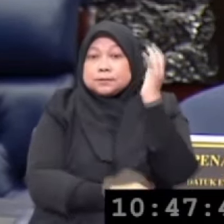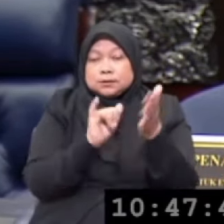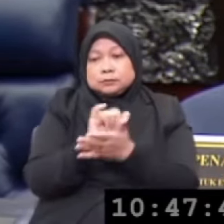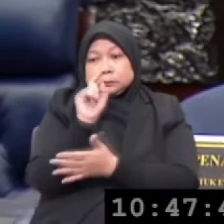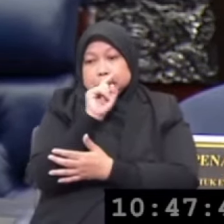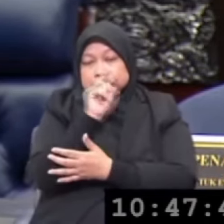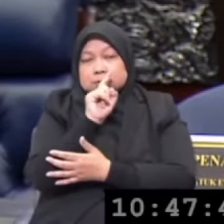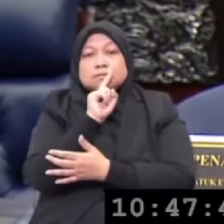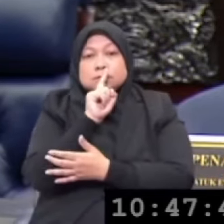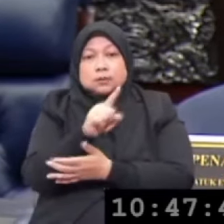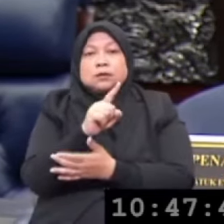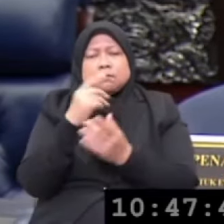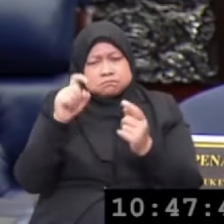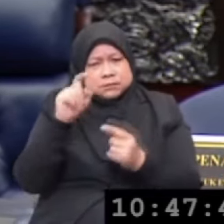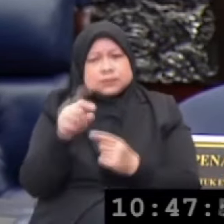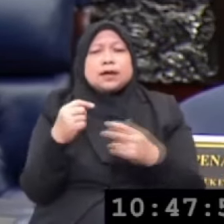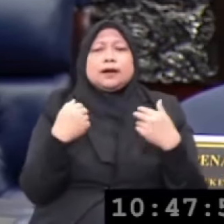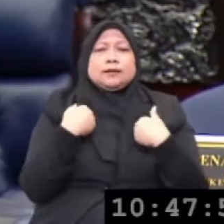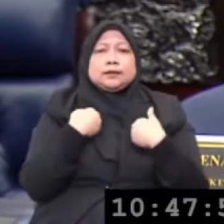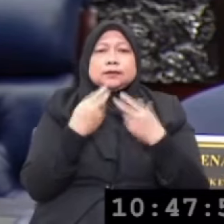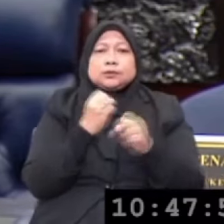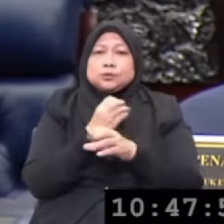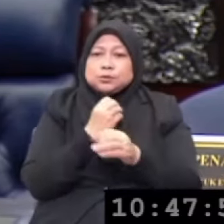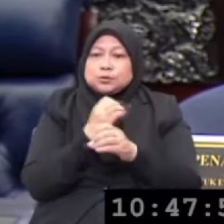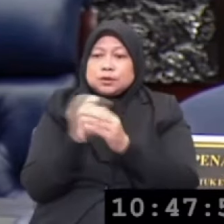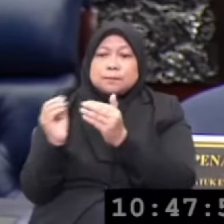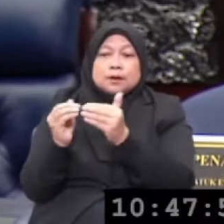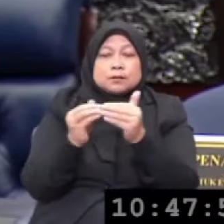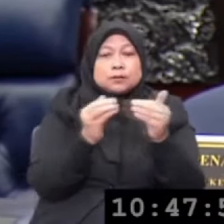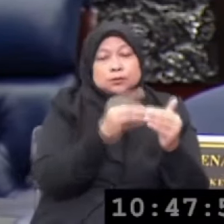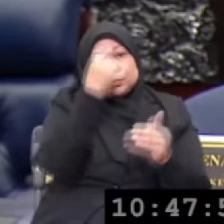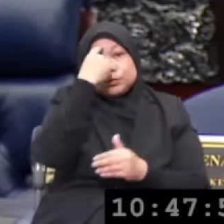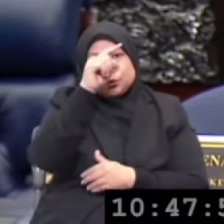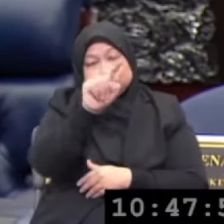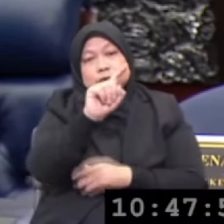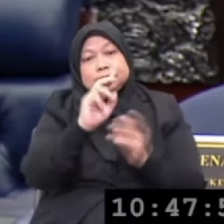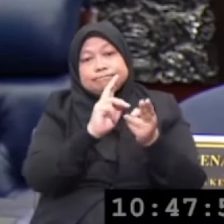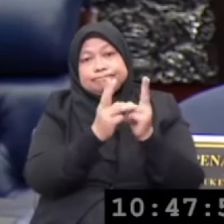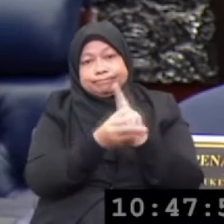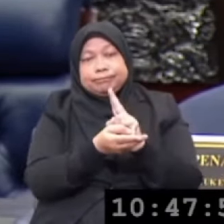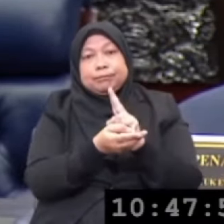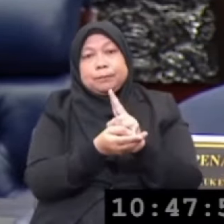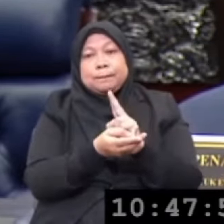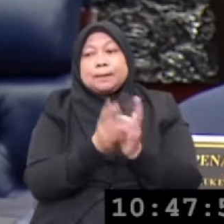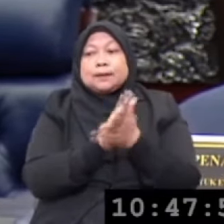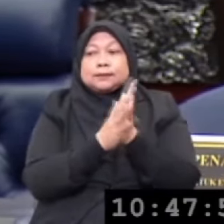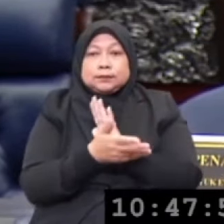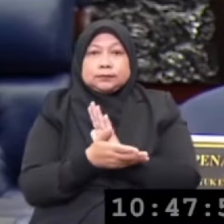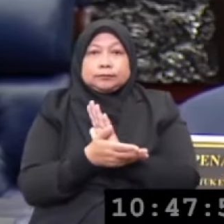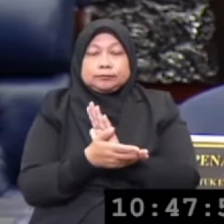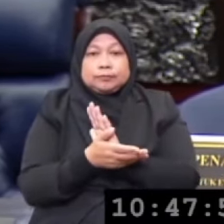dalam kalangan Bumiputera masih memerlukan usaha secara berterusan untuk diperbaiki. Oleh yang